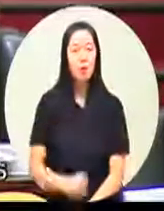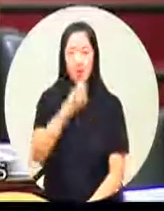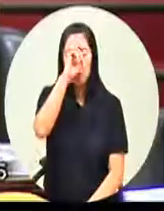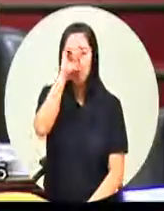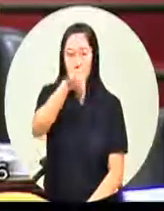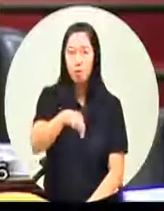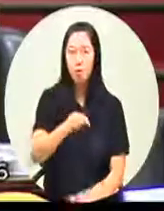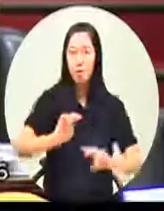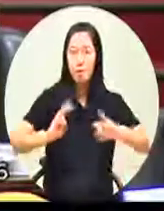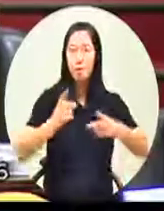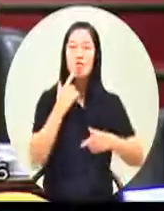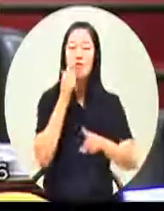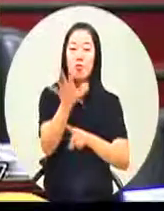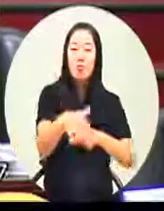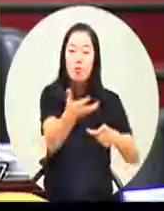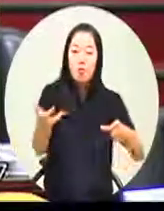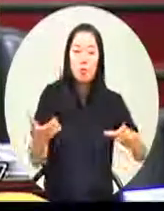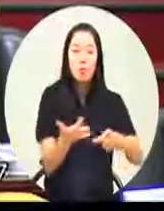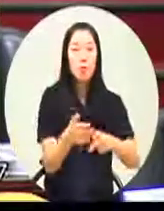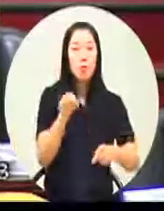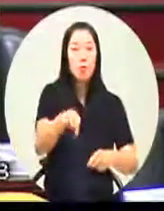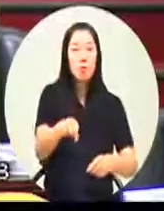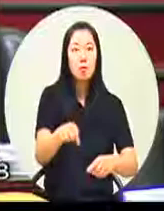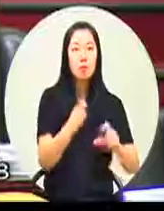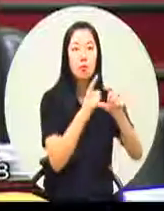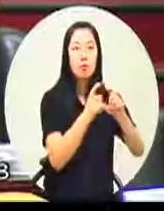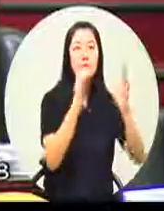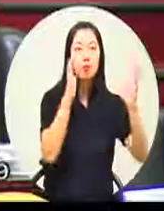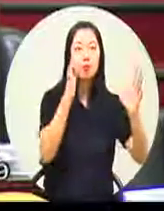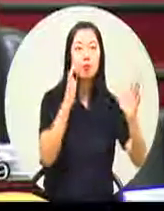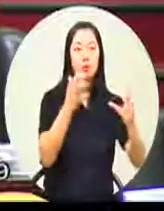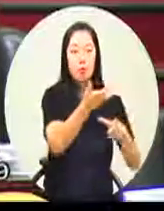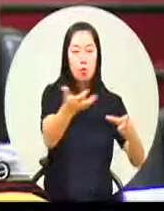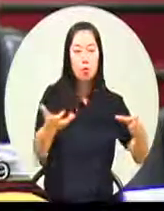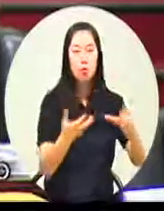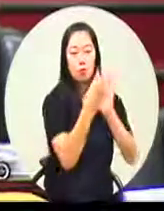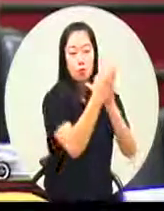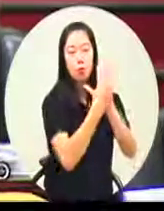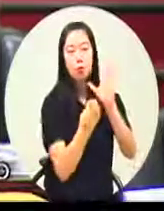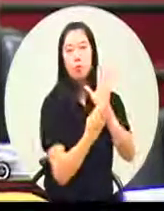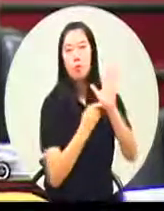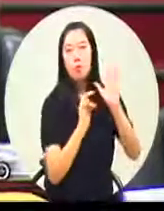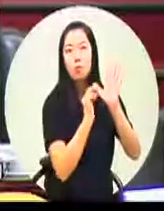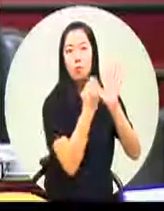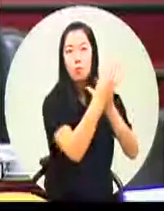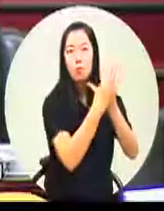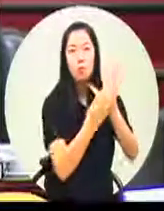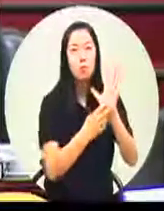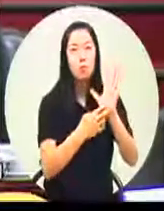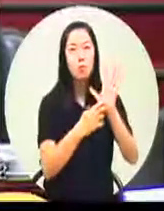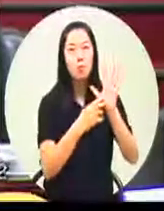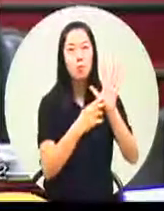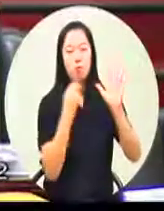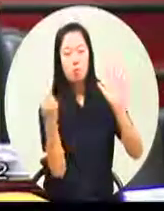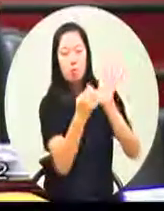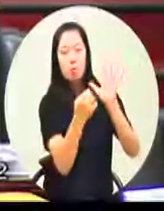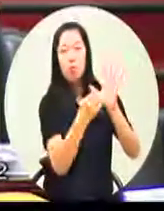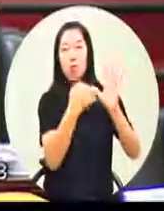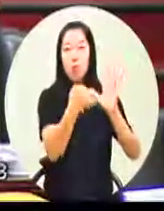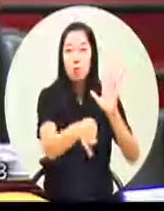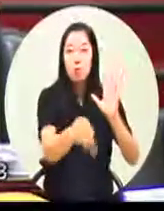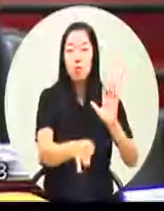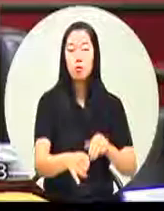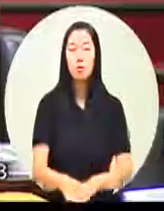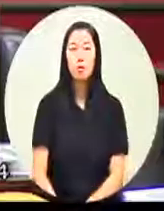湖，就要把中正湖三个字给它丑化。局长，你知道中正湖三个字